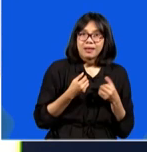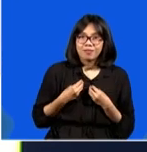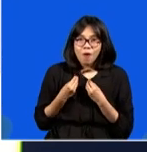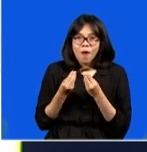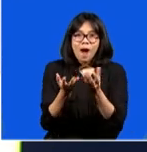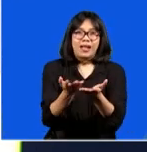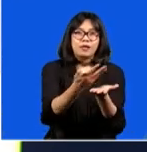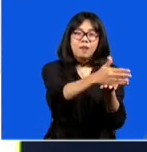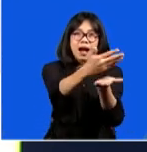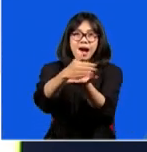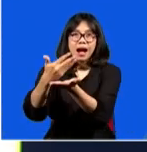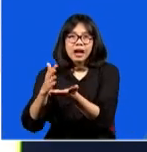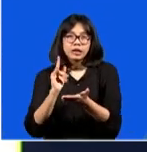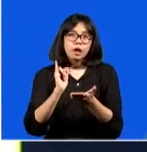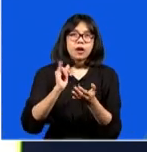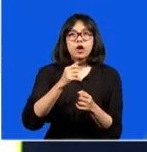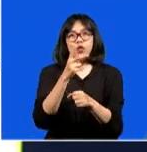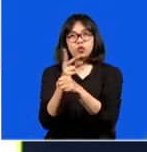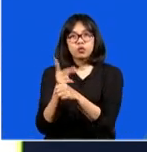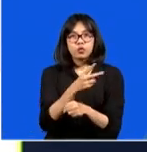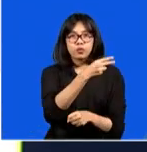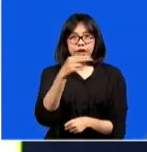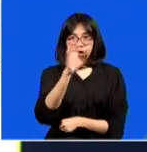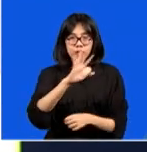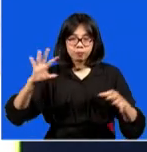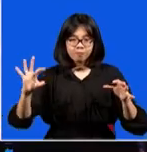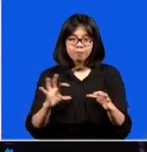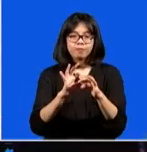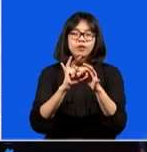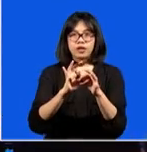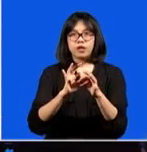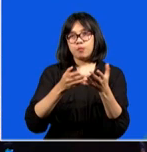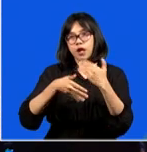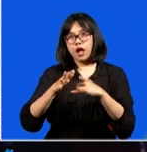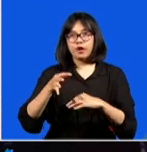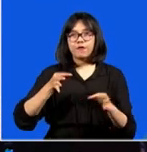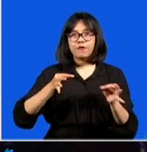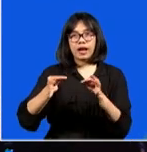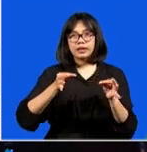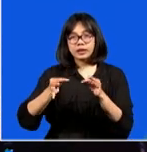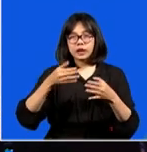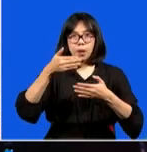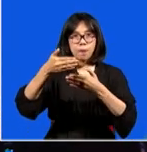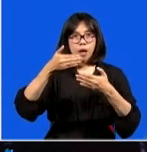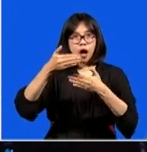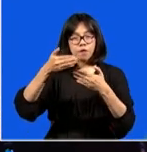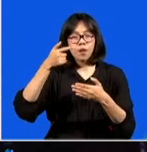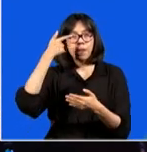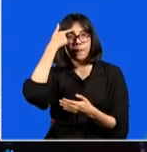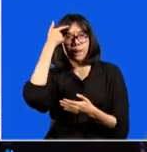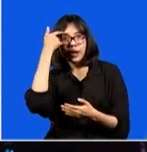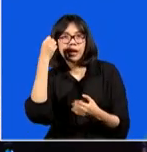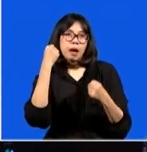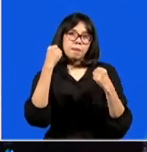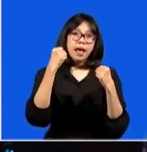guru Nusantara melalui fasilitas yang sudah disediakan oleh platfor Merdeka mengajar adanya komunitas belajar